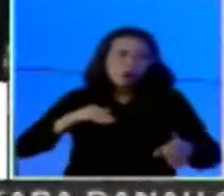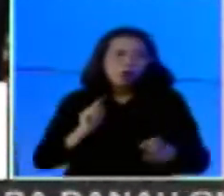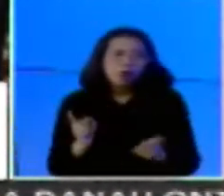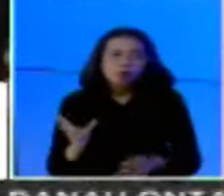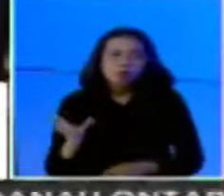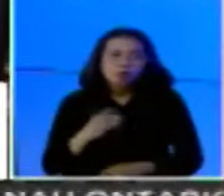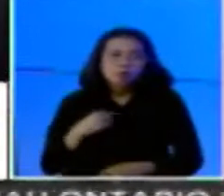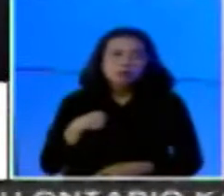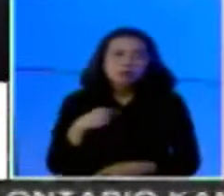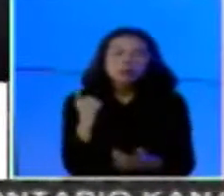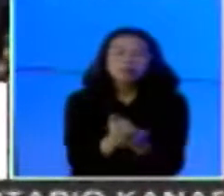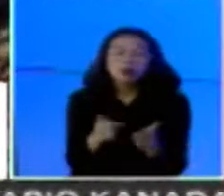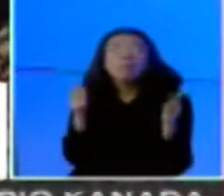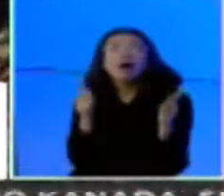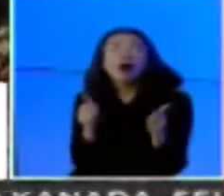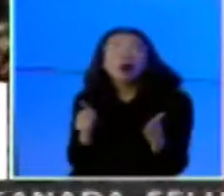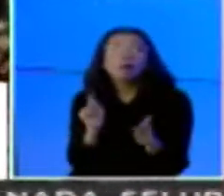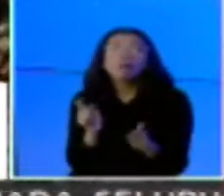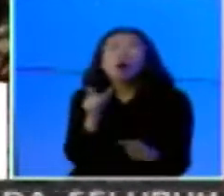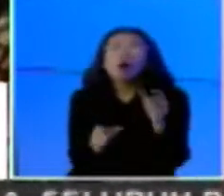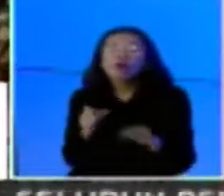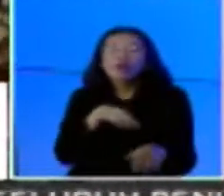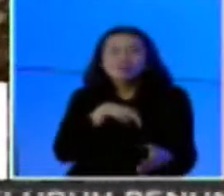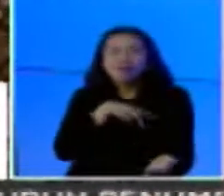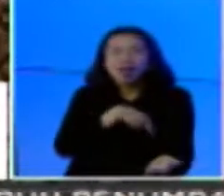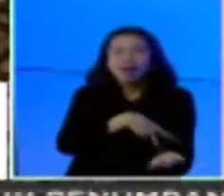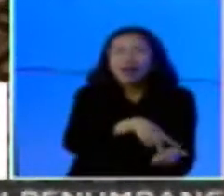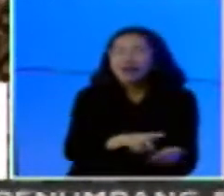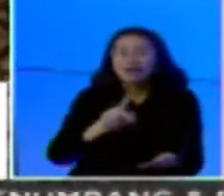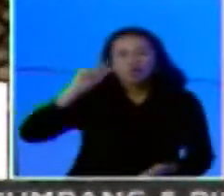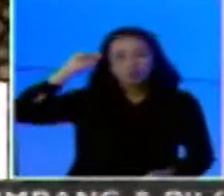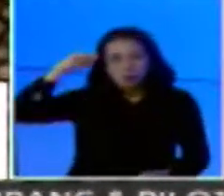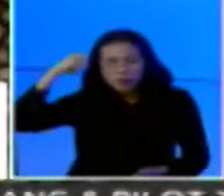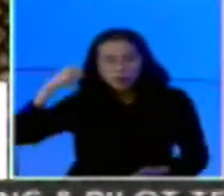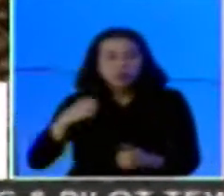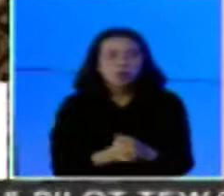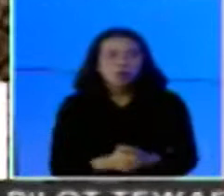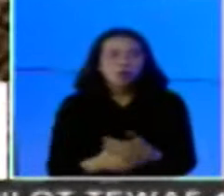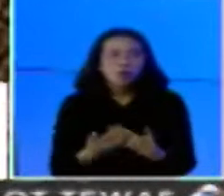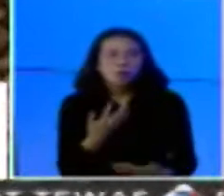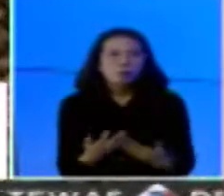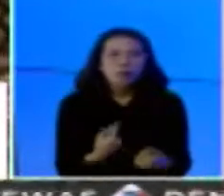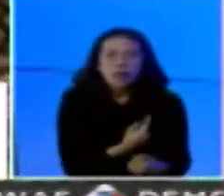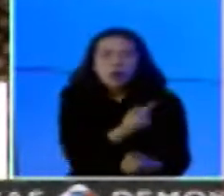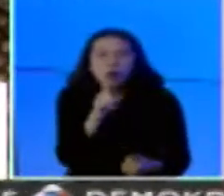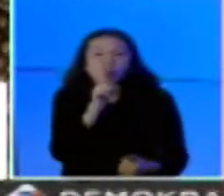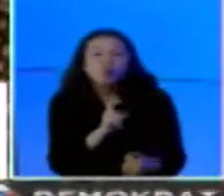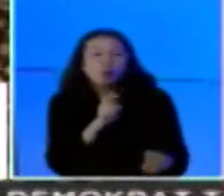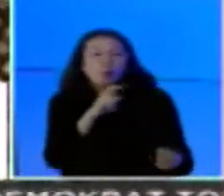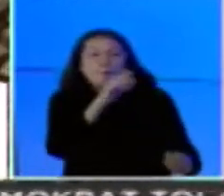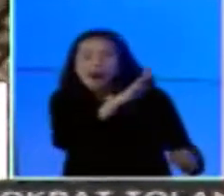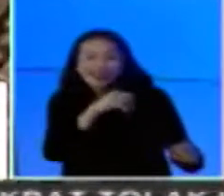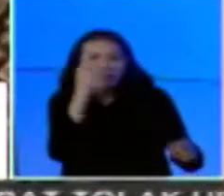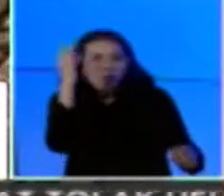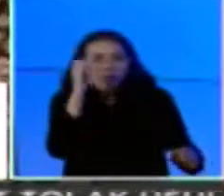ini juga sudah cukup mengganggu kalau dari segi pejalan kaki Mbak. Walaupun kita mungkin di suatu saat kita lebih butuh, lebih gampang mencari ojek kan